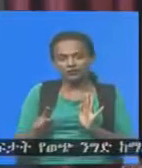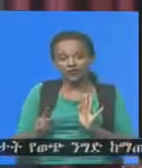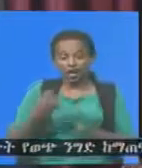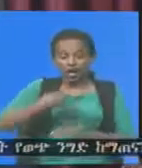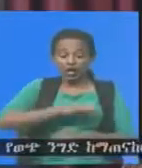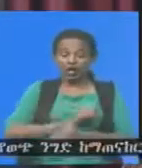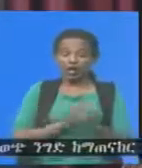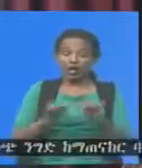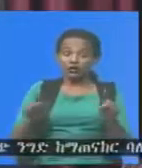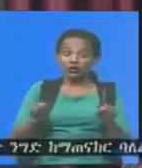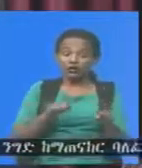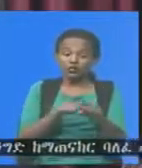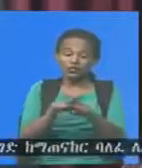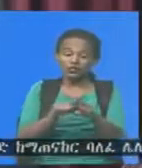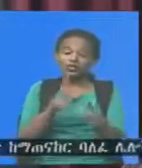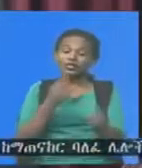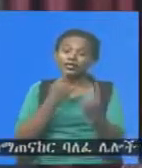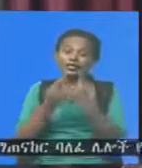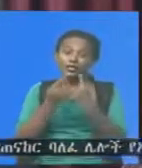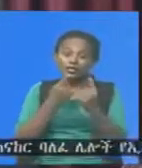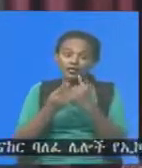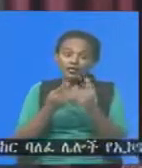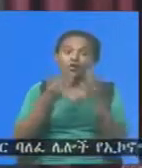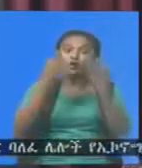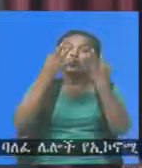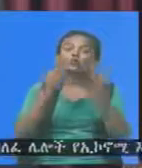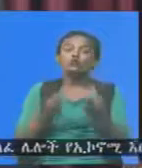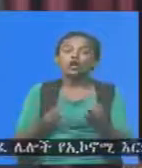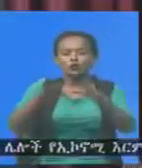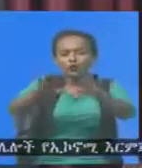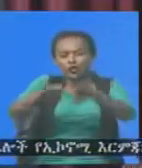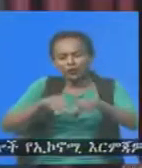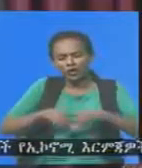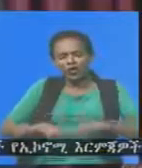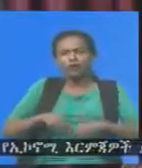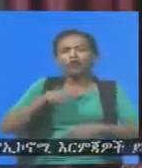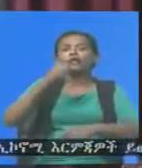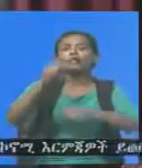እኛ ግን ለድርድር ለንግግር ውሳኔውን ለመቀበልና ለመሄድ